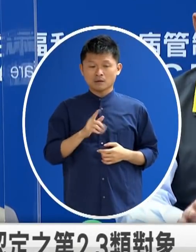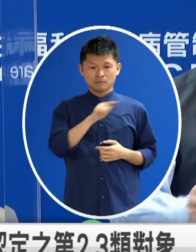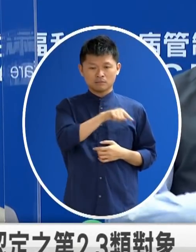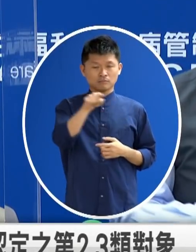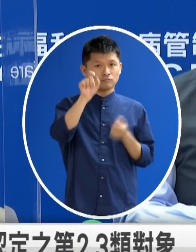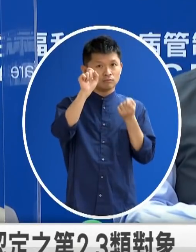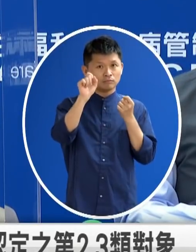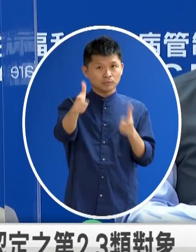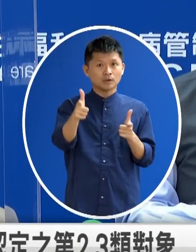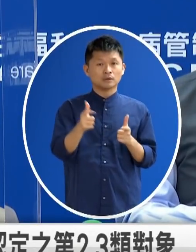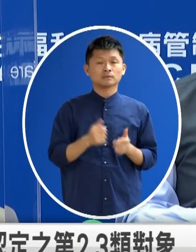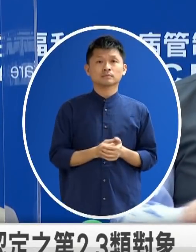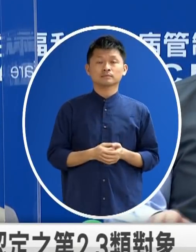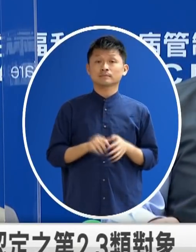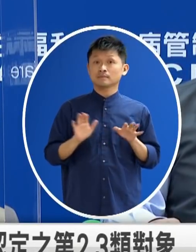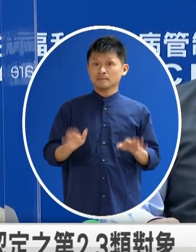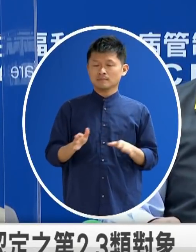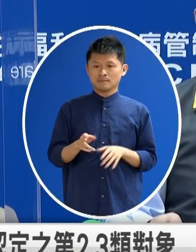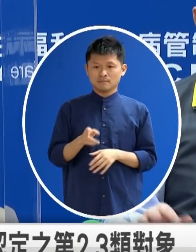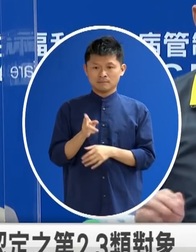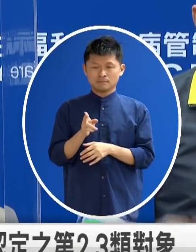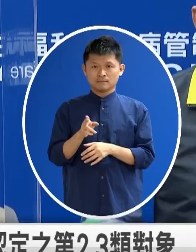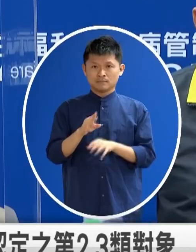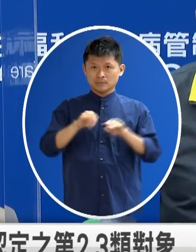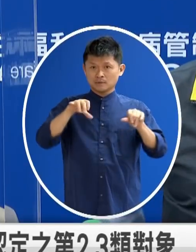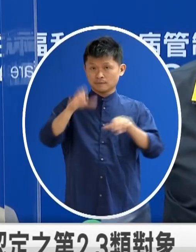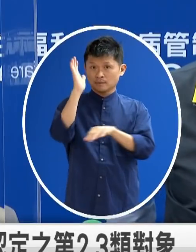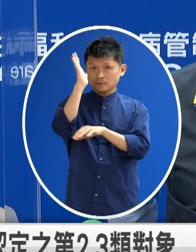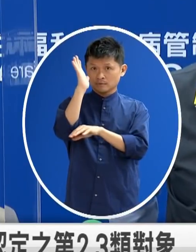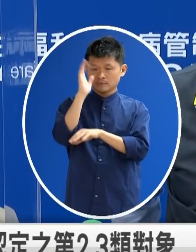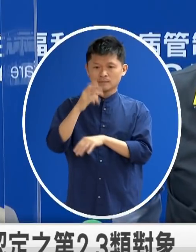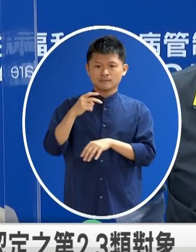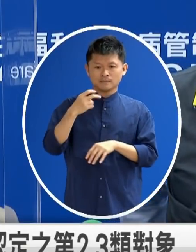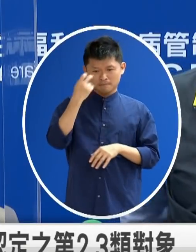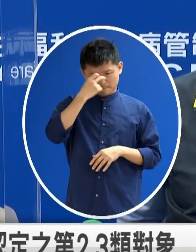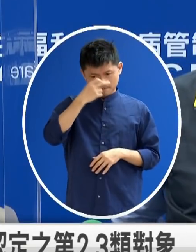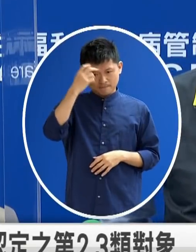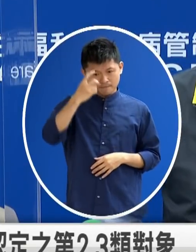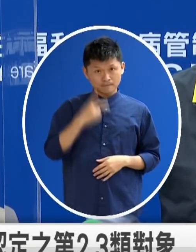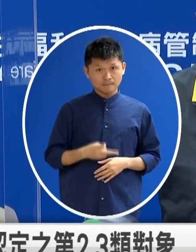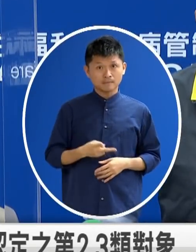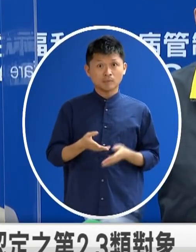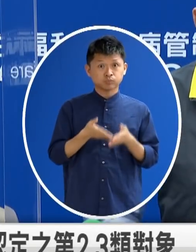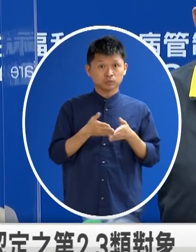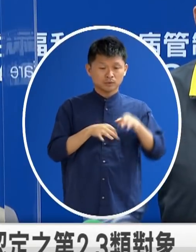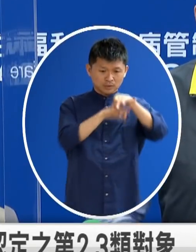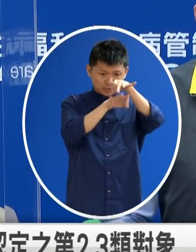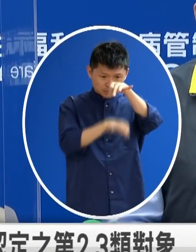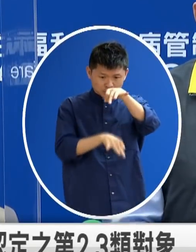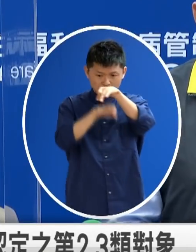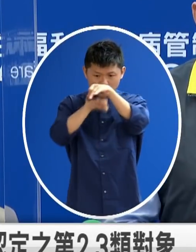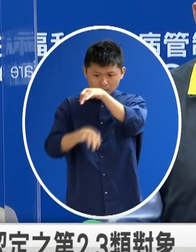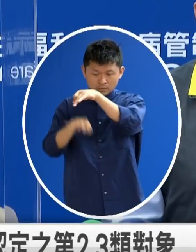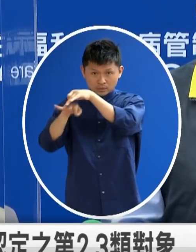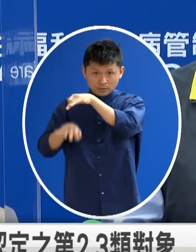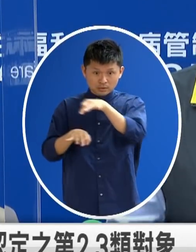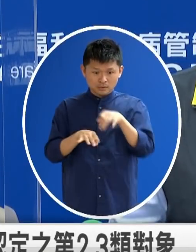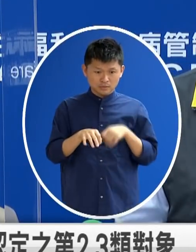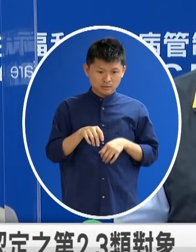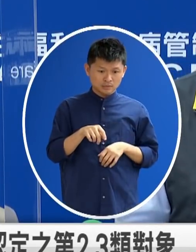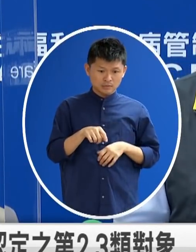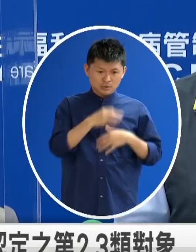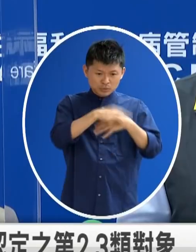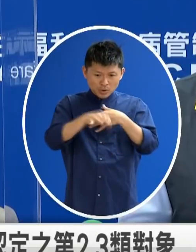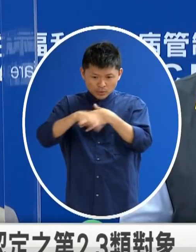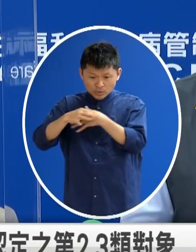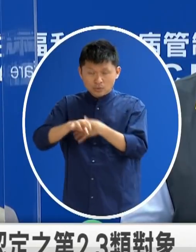平衡，好，所以我们现在也要请地方政府再重新检视哈，他相关的造册的人里面是不是有